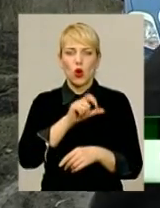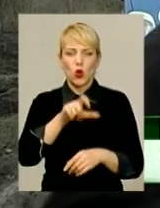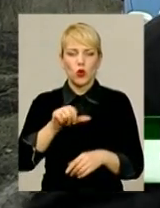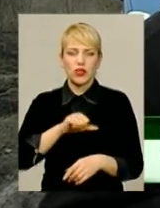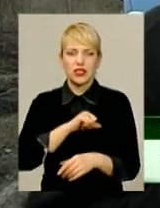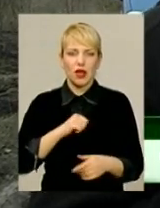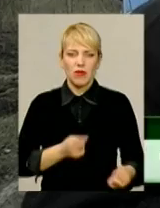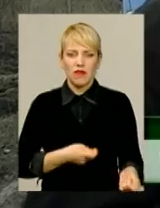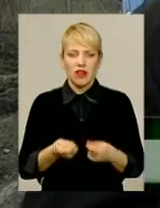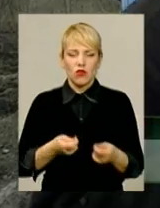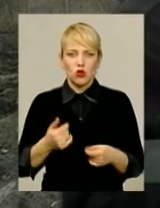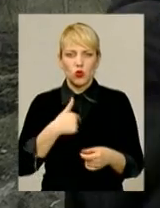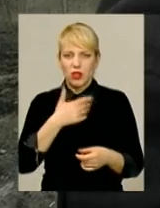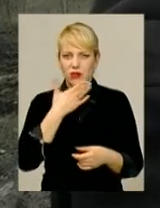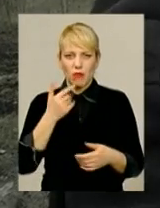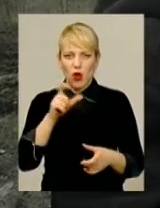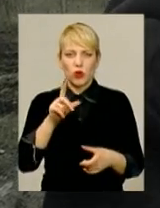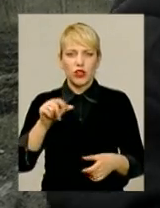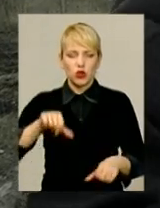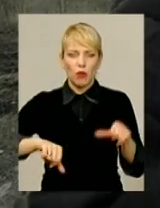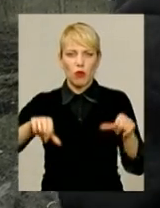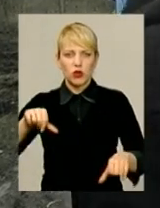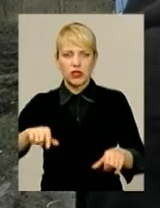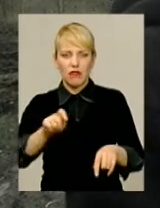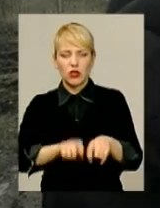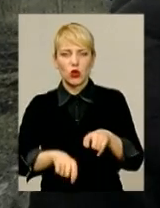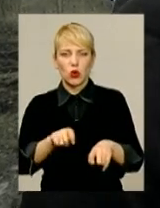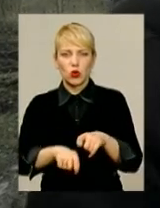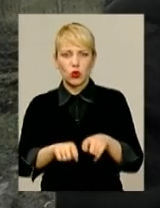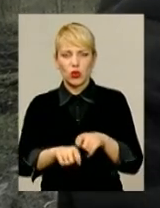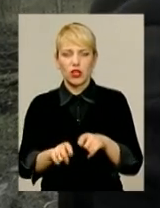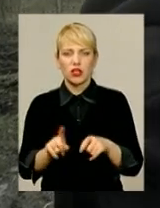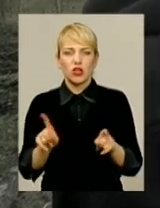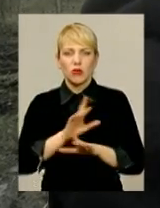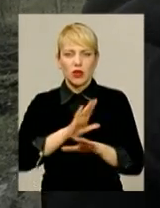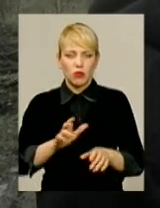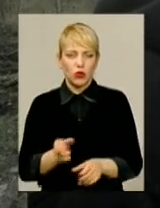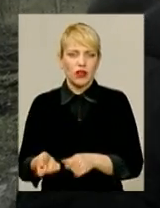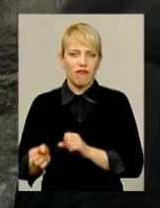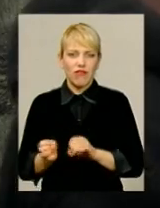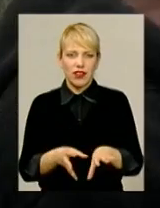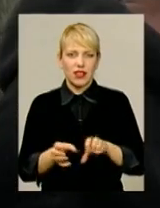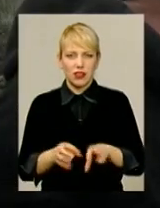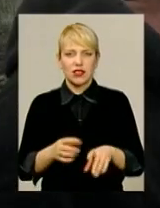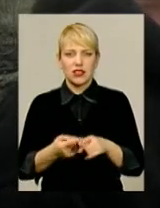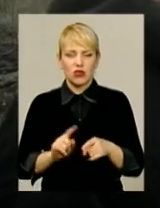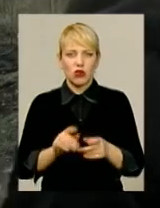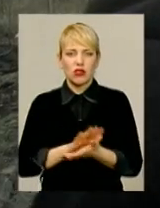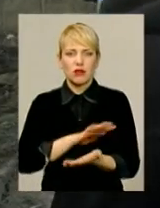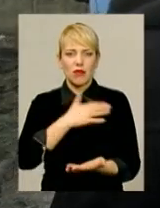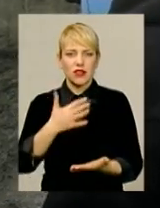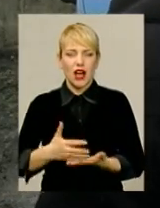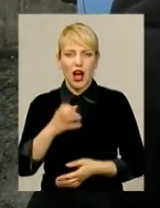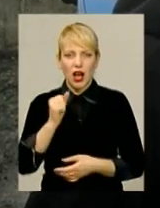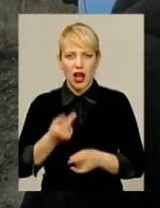немає, в нас людей немає, щоб ми поставили людей тут, які контролювали вивіз тут, щоб ми тут сміття не завозили, нічого. А люди